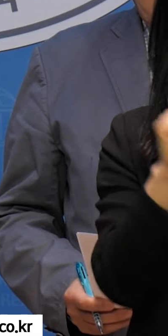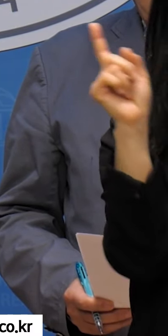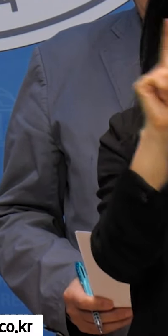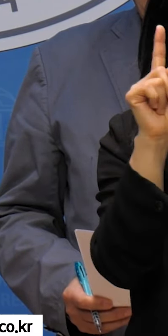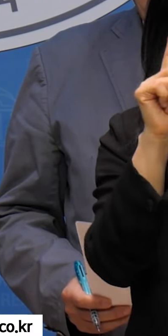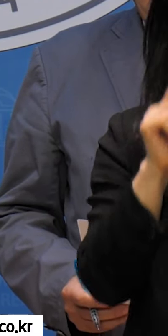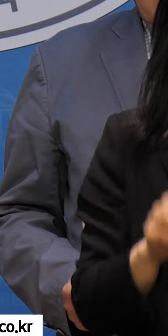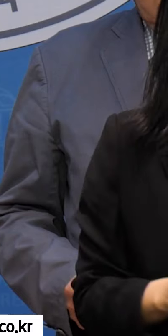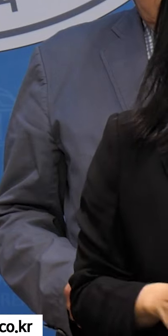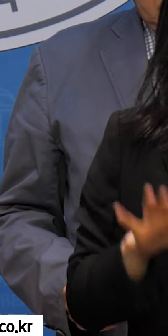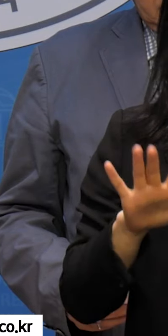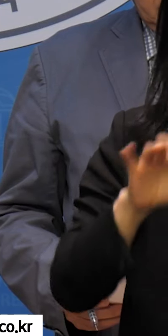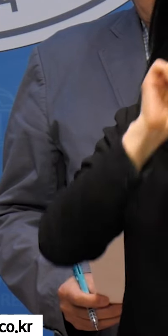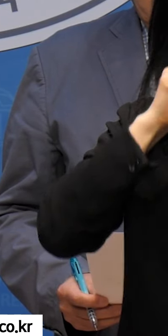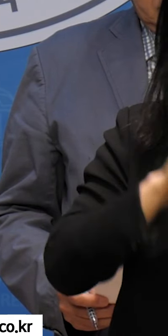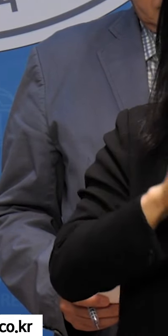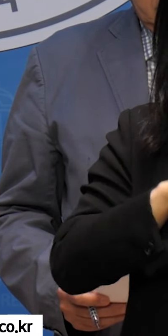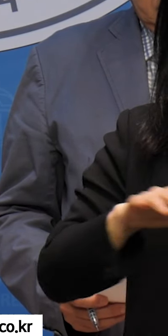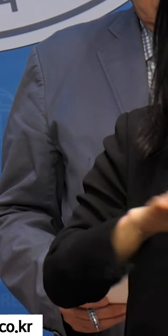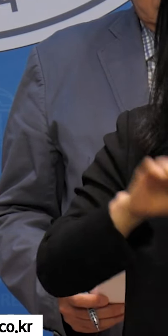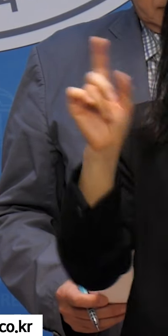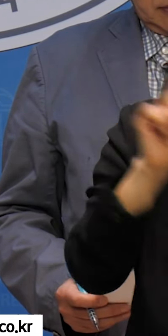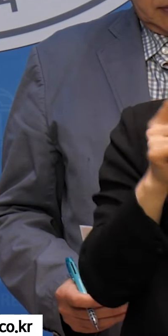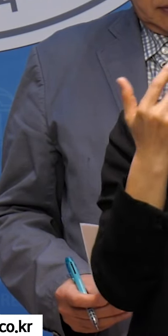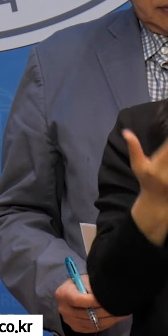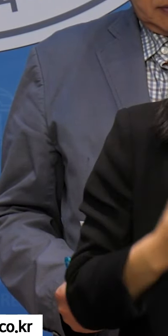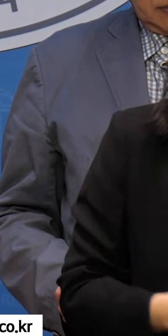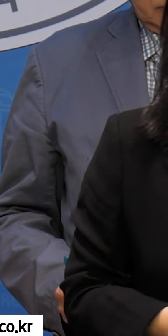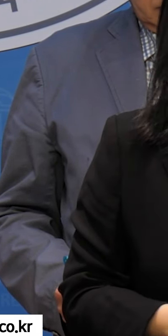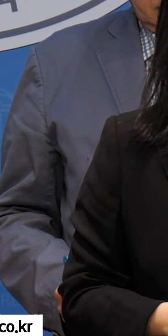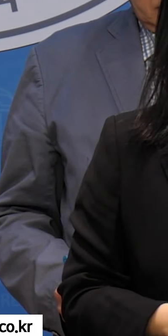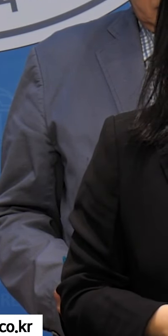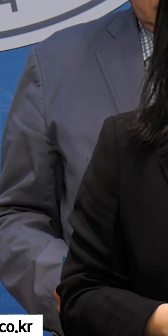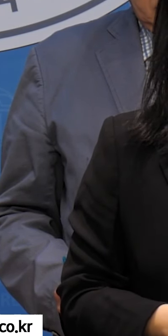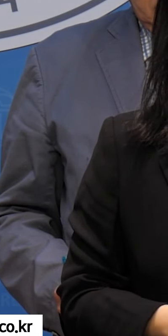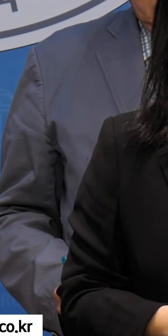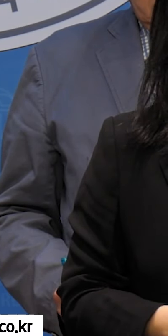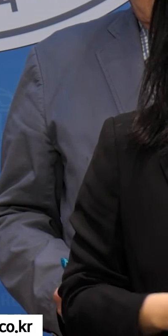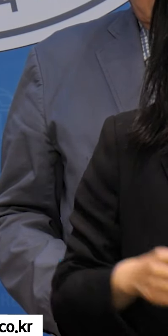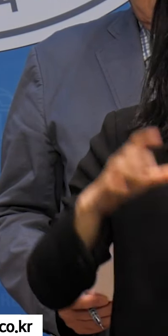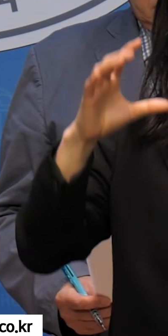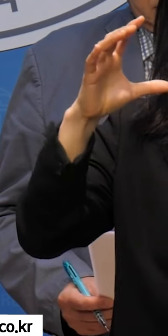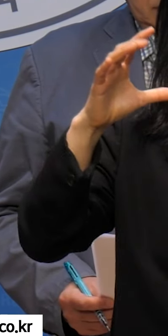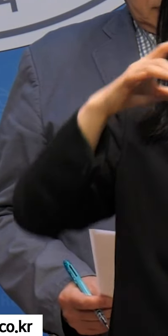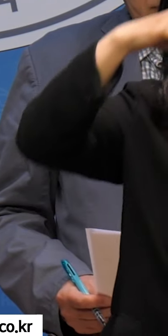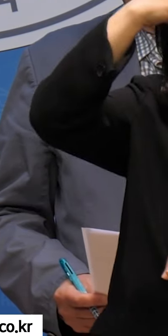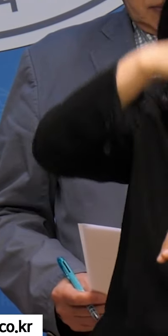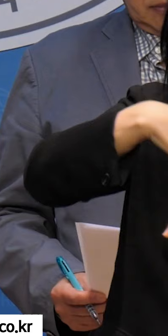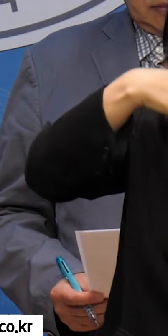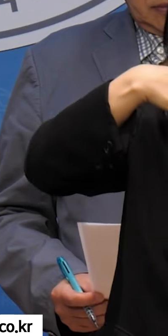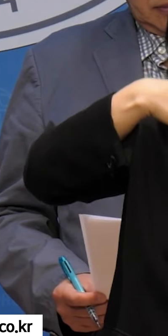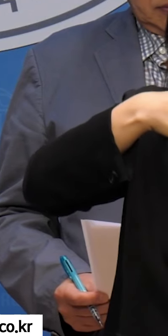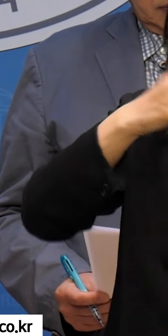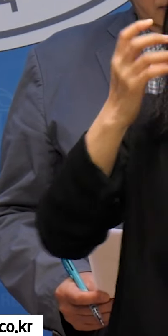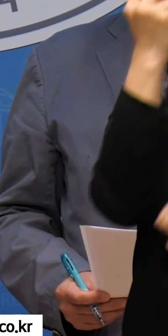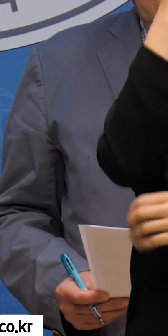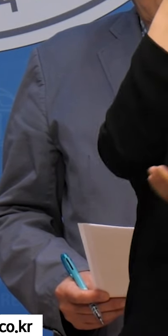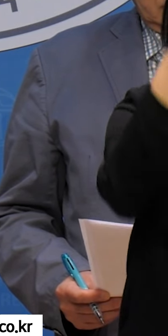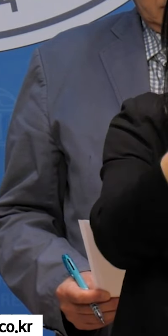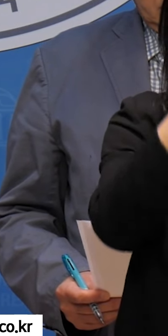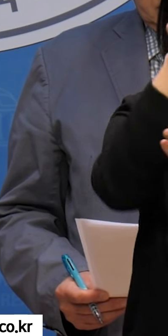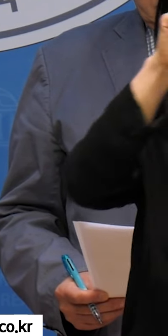처방이 시급하다. 대한민국을 운영하는 골간체계, 급배된 헌법을 바뀌어야